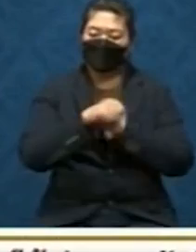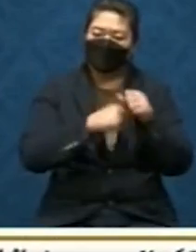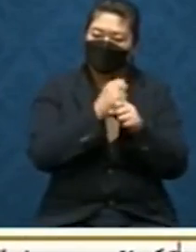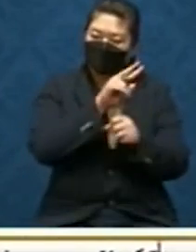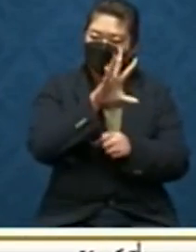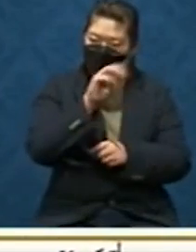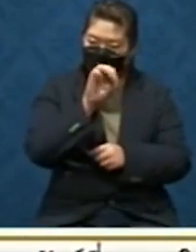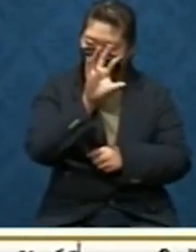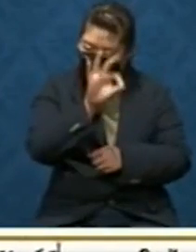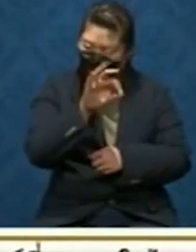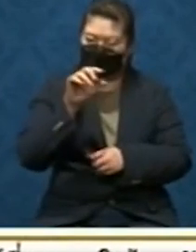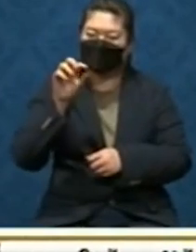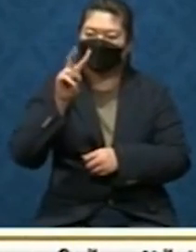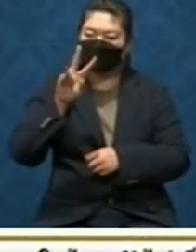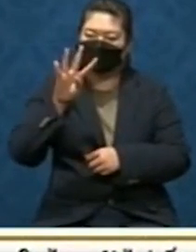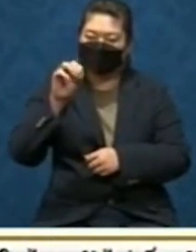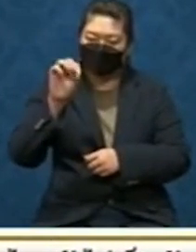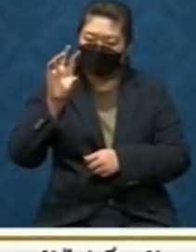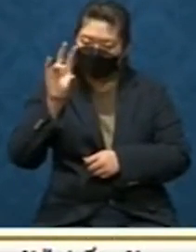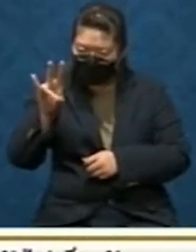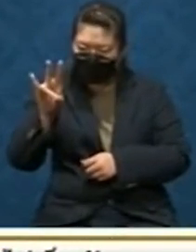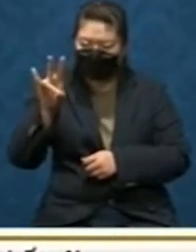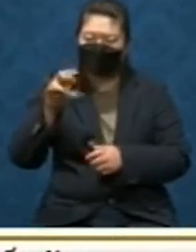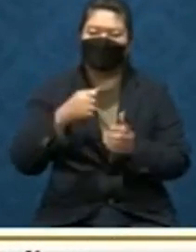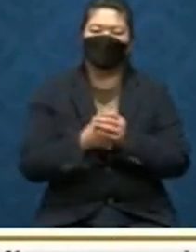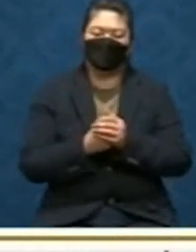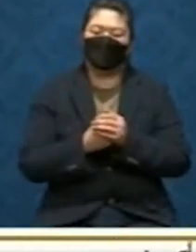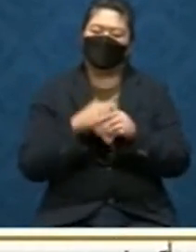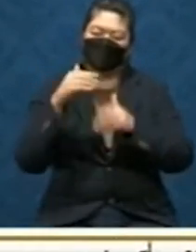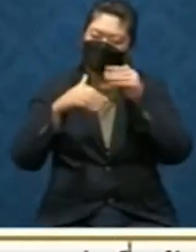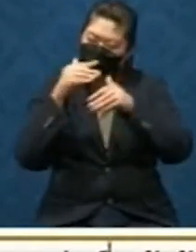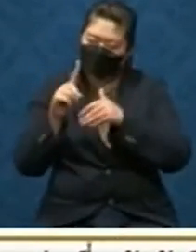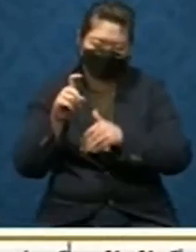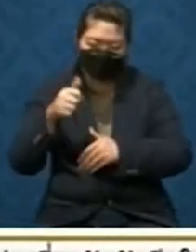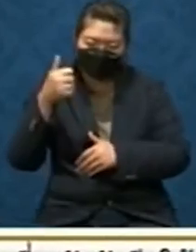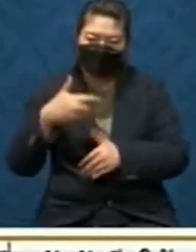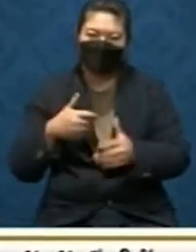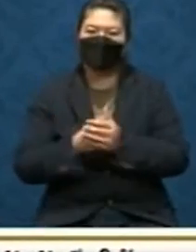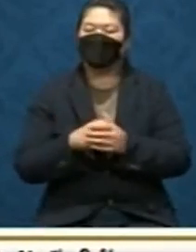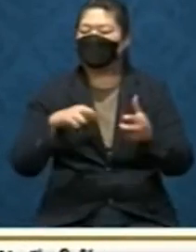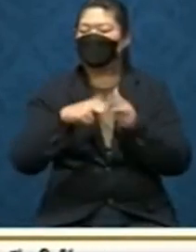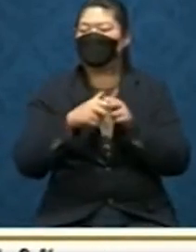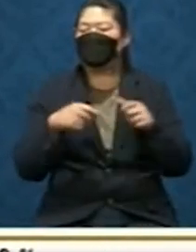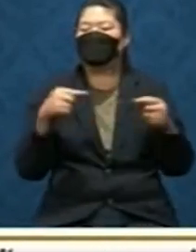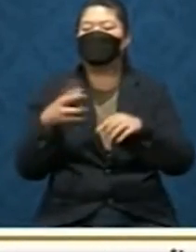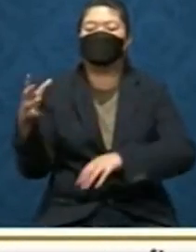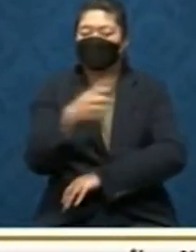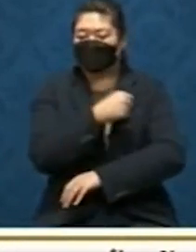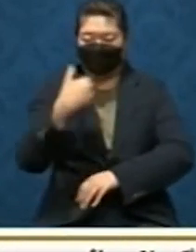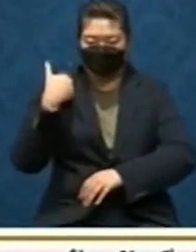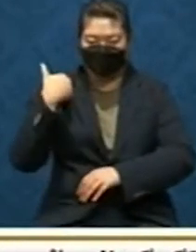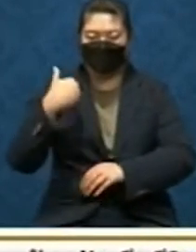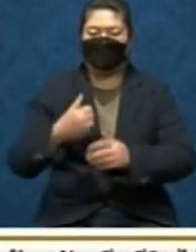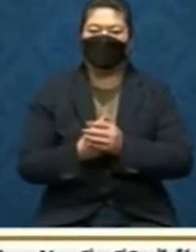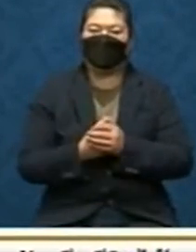57ก็ดีทำให้ประเทศไทยไปน่าต่อไม่ได้เราไม่มีสมาธิในการแก้ปัญหาอย่างอื่นถ้ายังเป็นปัญหาการเมืองอย่างนี้ปัญหา